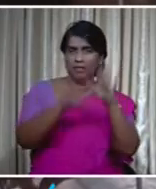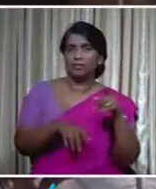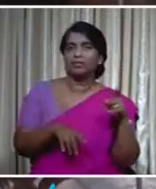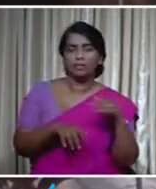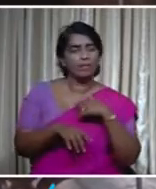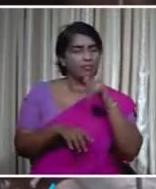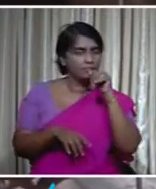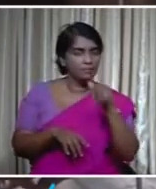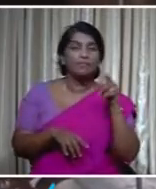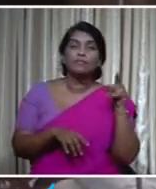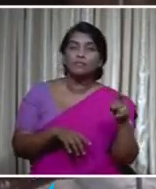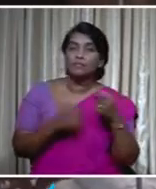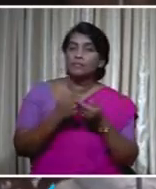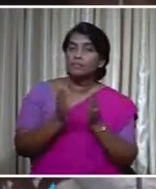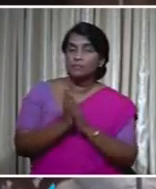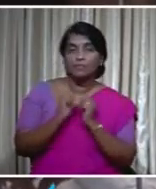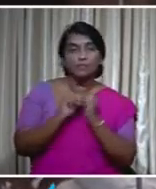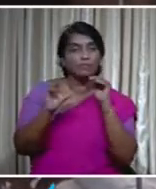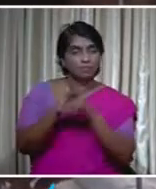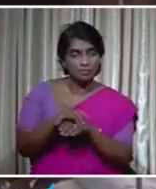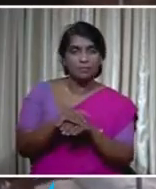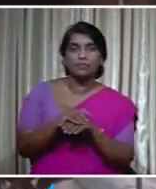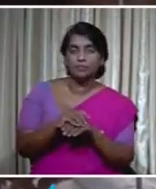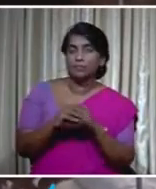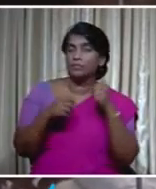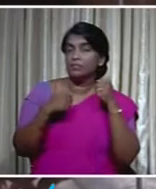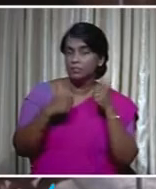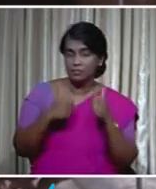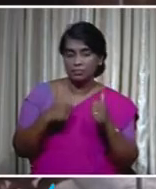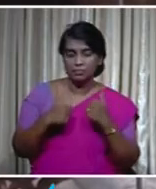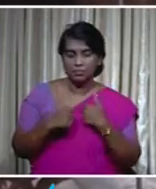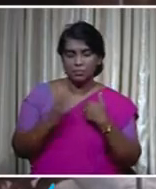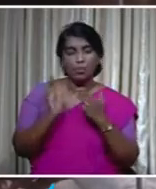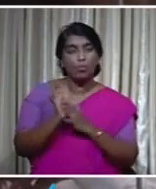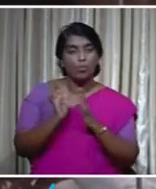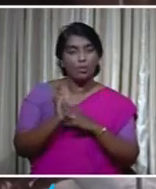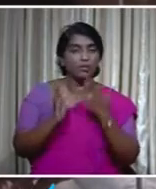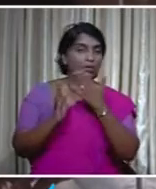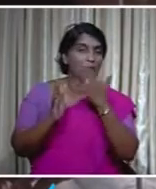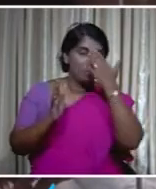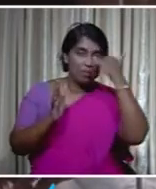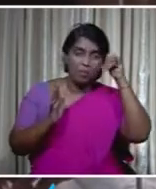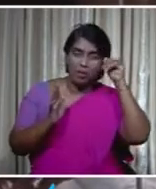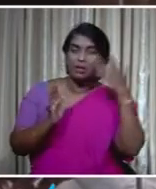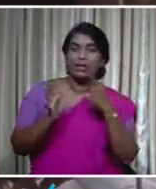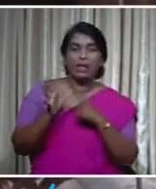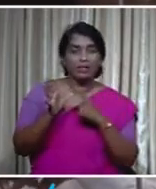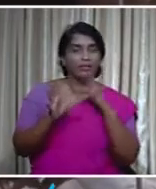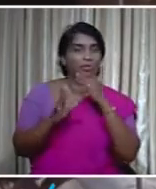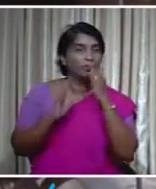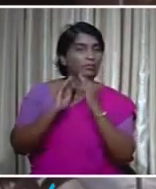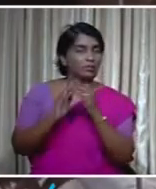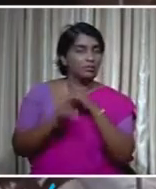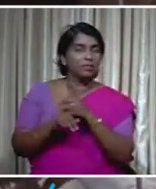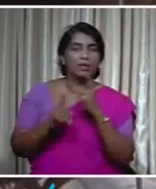பாடசாலைகளிலிருந்து நல்ல பெறுபவர்களை எடுத்திருக்கிறது. உதாரணம் அன்னதீவில் இருக்கிற பாடசாலை, எழுபதீவில் இருக்கின்ற பாடசாலை, நெடுந்தீவில் இருக்கிற பாடசாலை, நயினாதீவில்